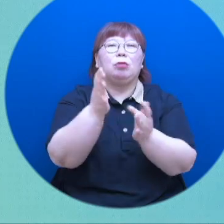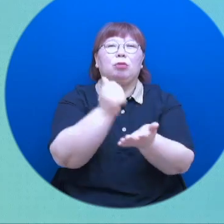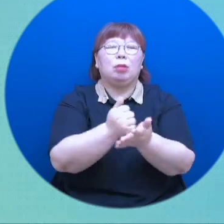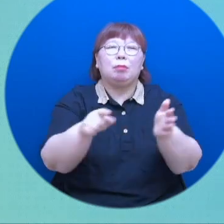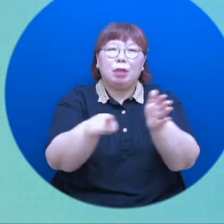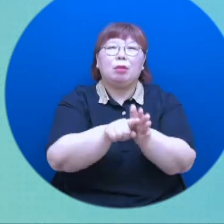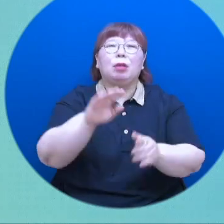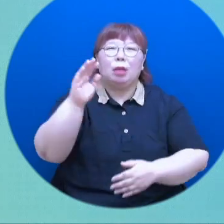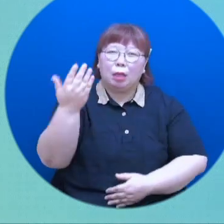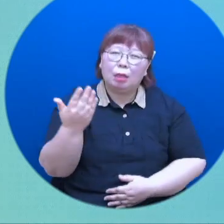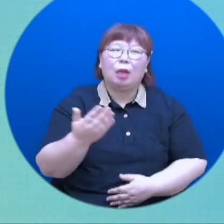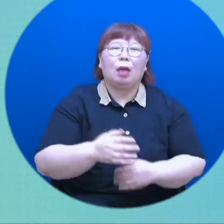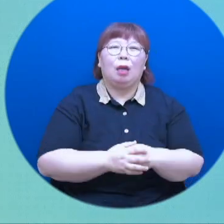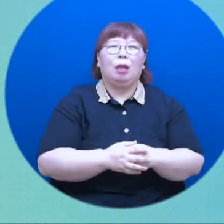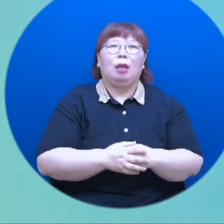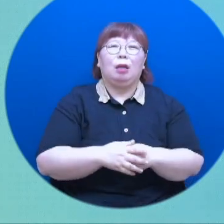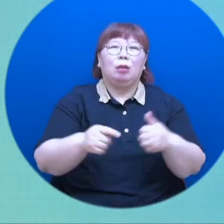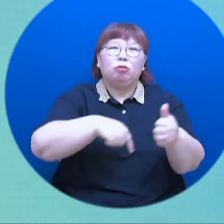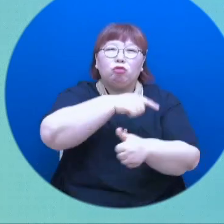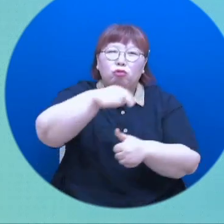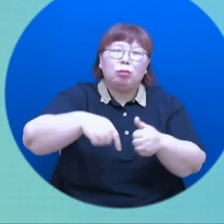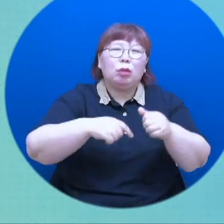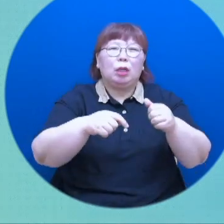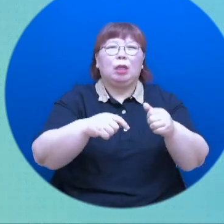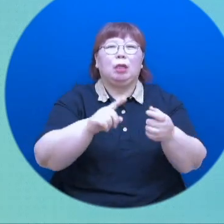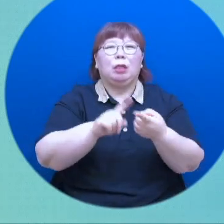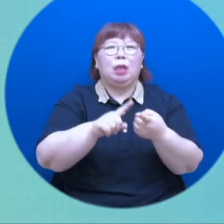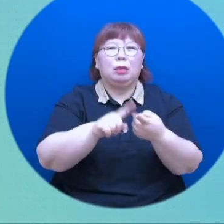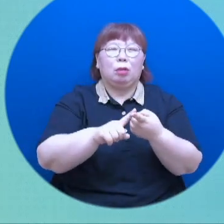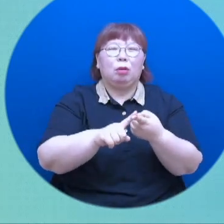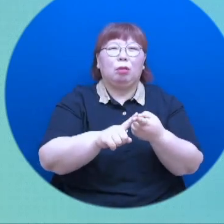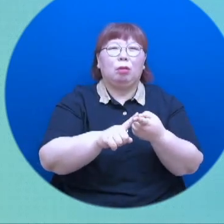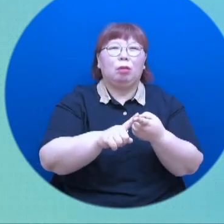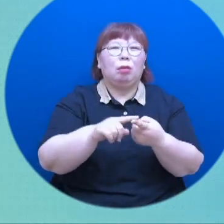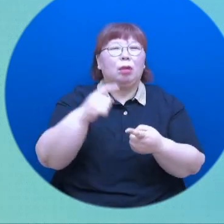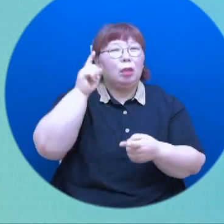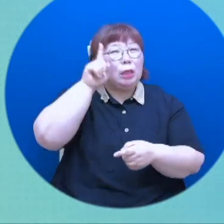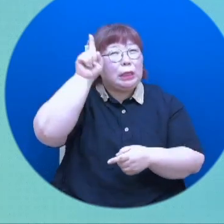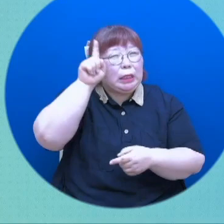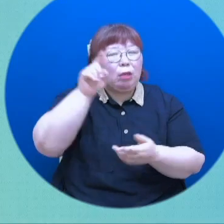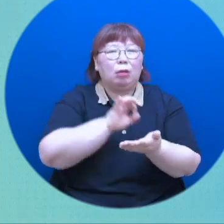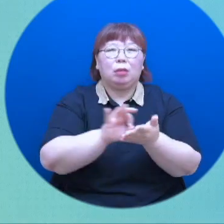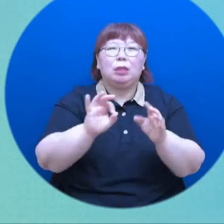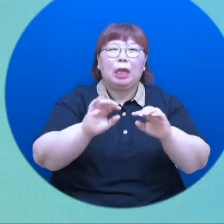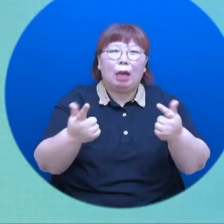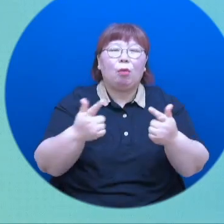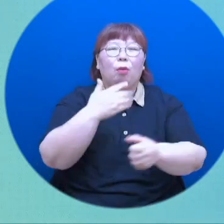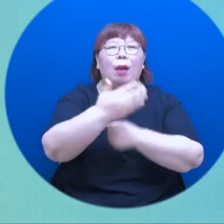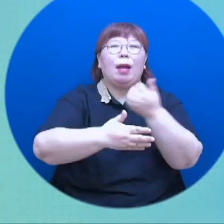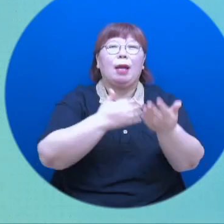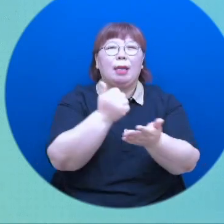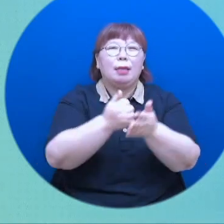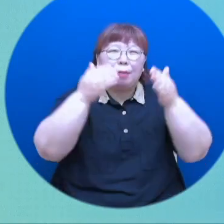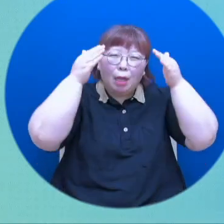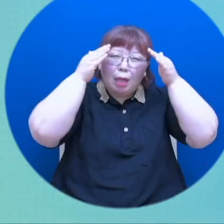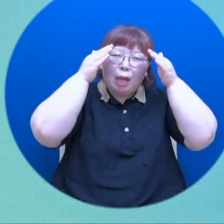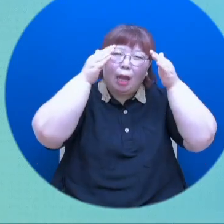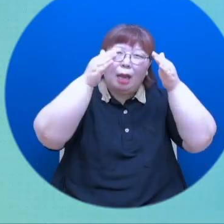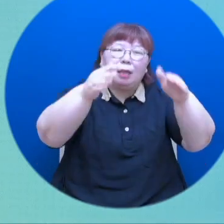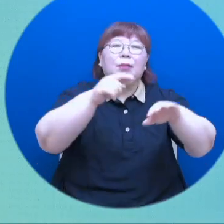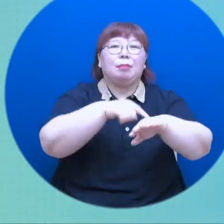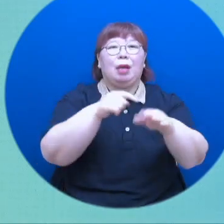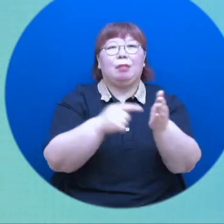주변의 가난, 주변의 형편, 어떠하든 그 마음가짐이 하나님께로 향하는 마음을 갖고 있는데 이